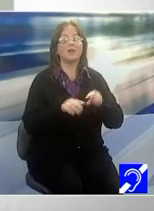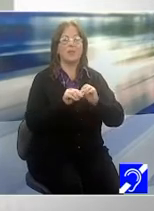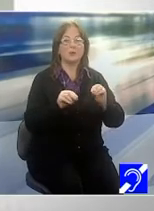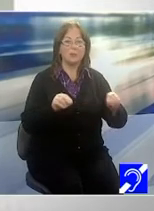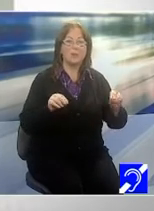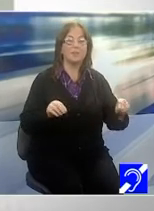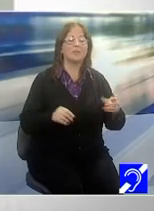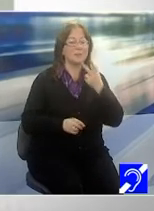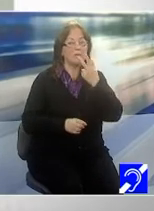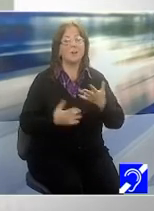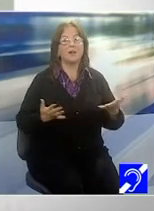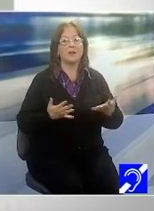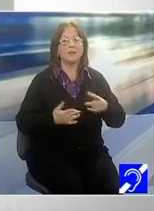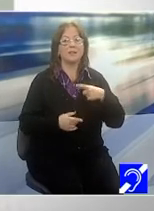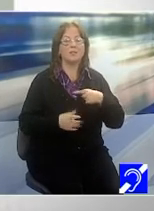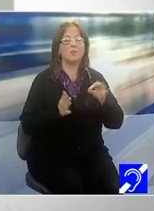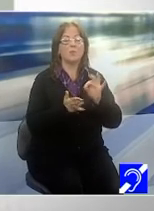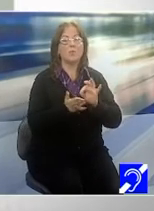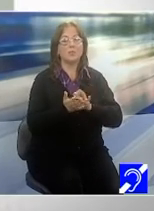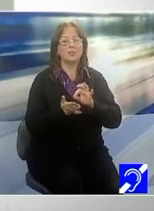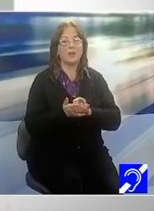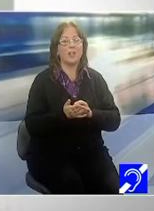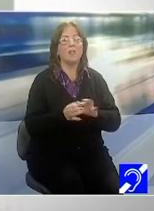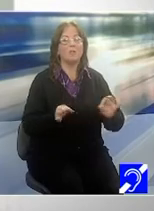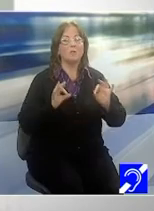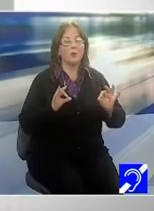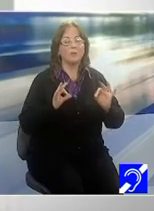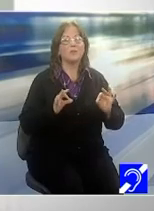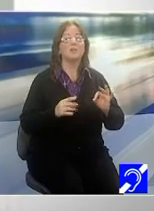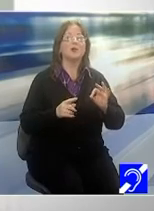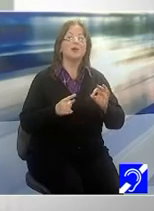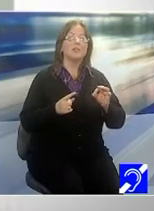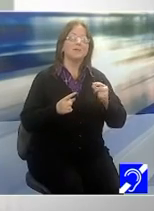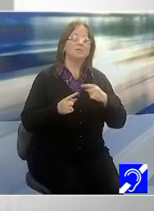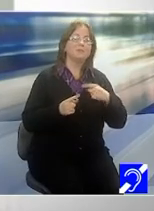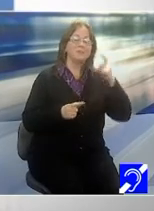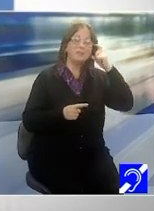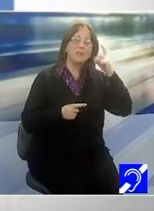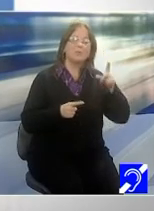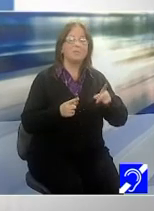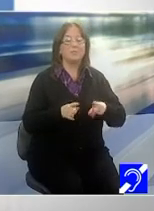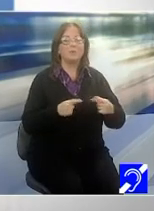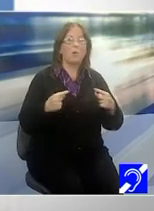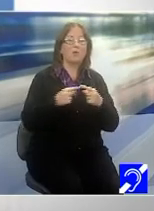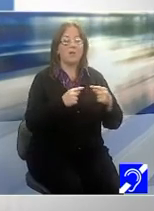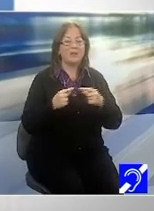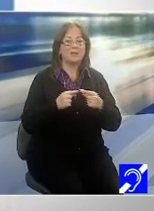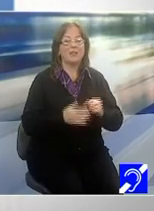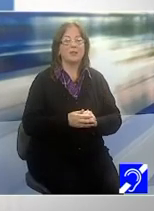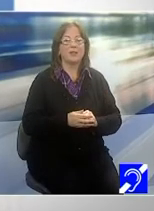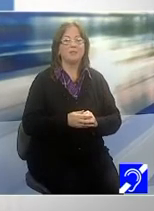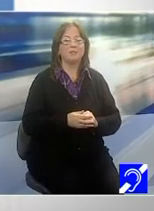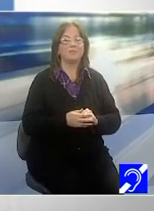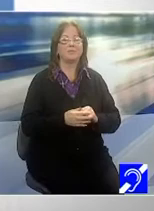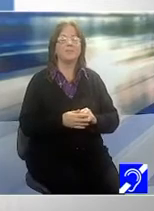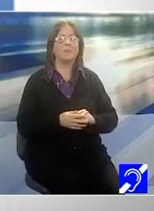controversate, modificate pe ultima sută de metri și noile măsuri adăugate. Tragedia din colectiv